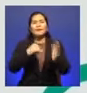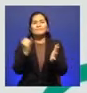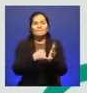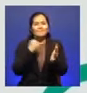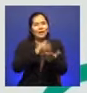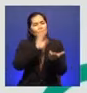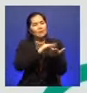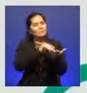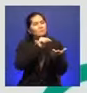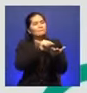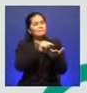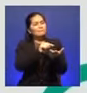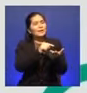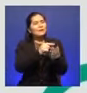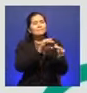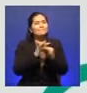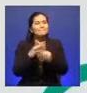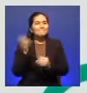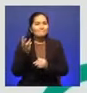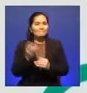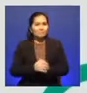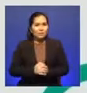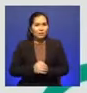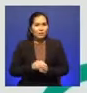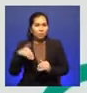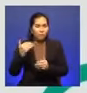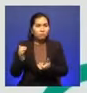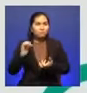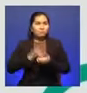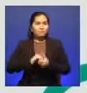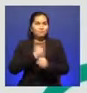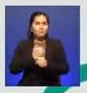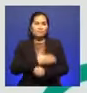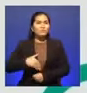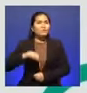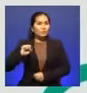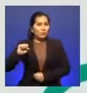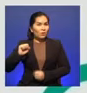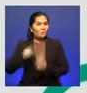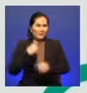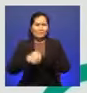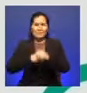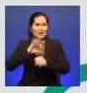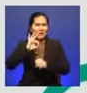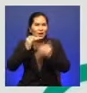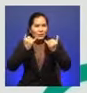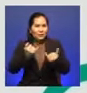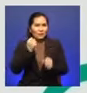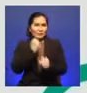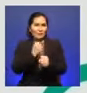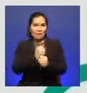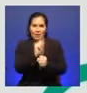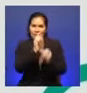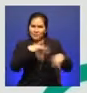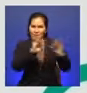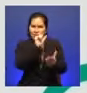ะใช้ข้อมูลบ้านนิดหน่อยนะครับแต่หลังจากที่เราได้ร่วมงานกับสสส.มาก็ปีเนี่ยคือปัจจุบันเราทำงานแบบใช้ข้อมูลเป็นหลักน